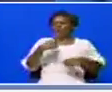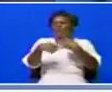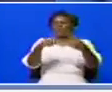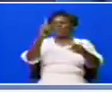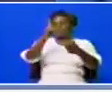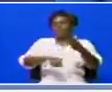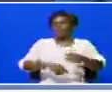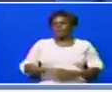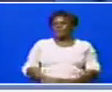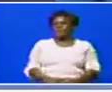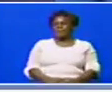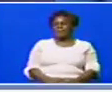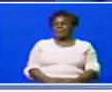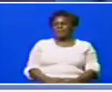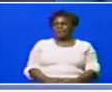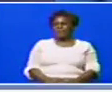sasa?